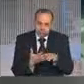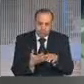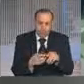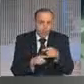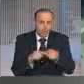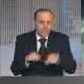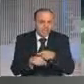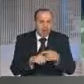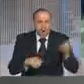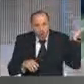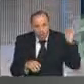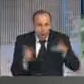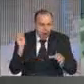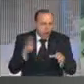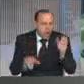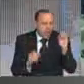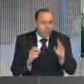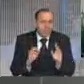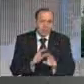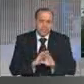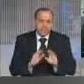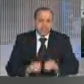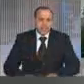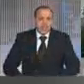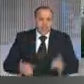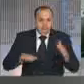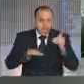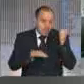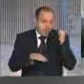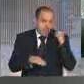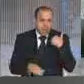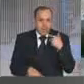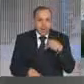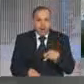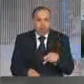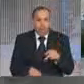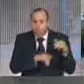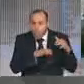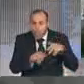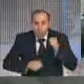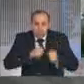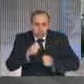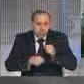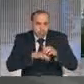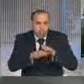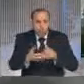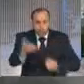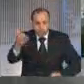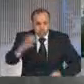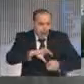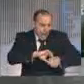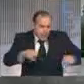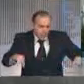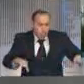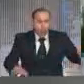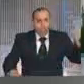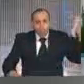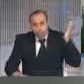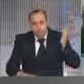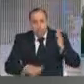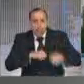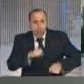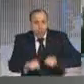نصف ساعه تكسير لبرا وشويه ضرب البارح انا قعد وعبد تجاره بات وعصيه